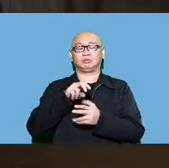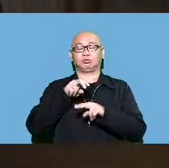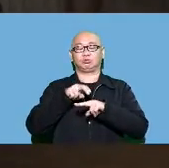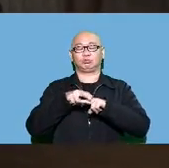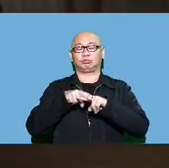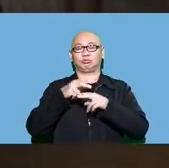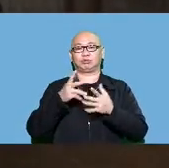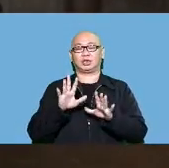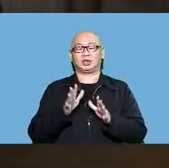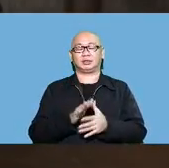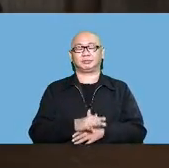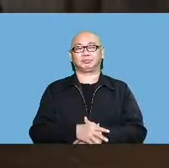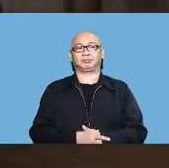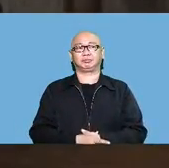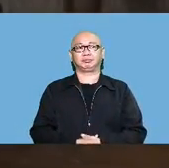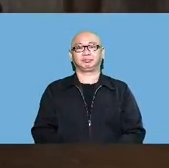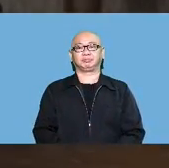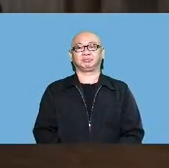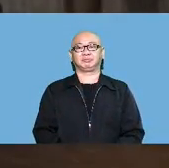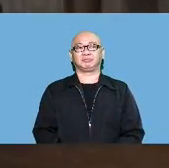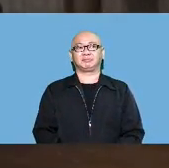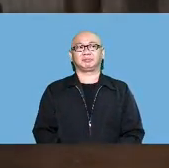disediakan.